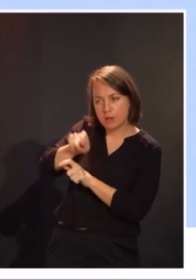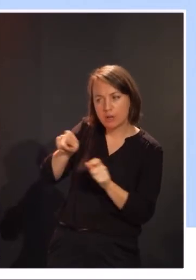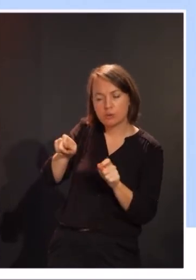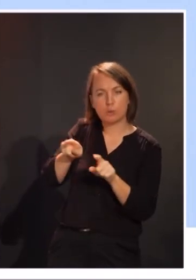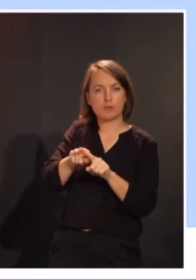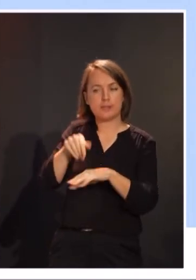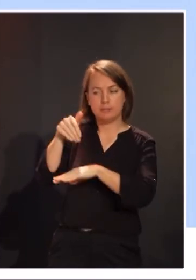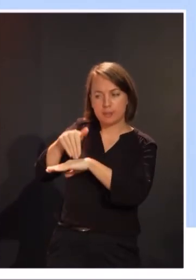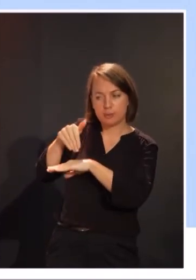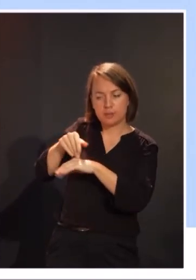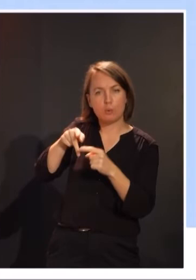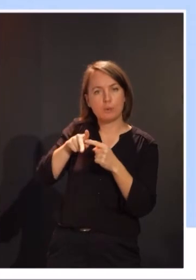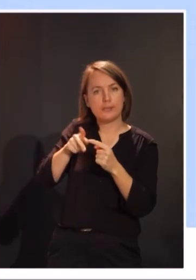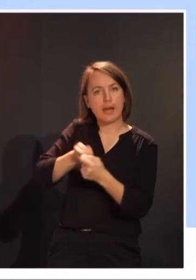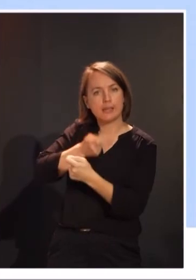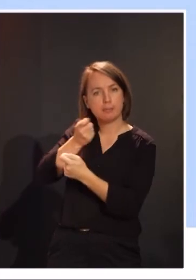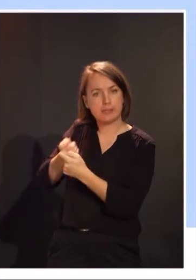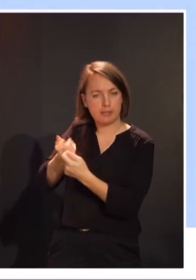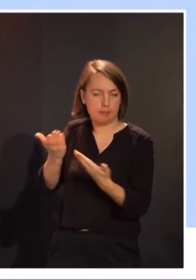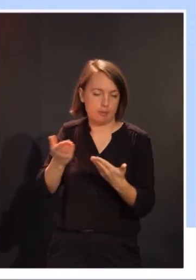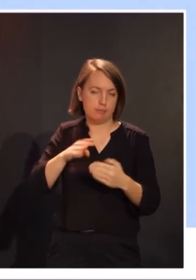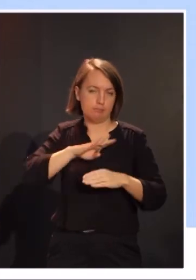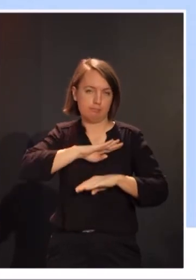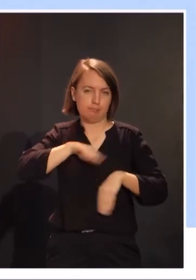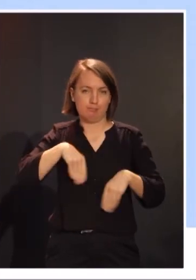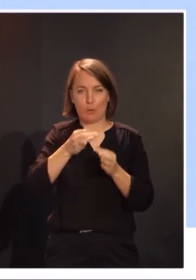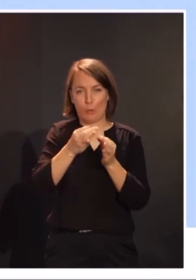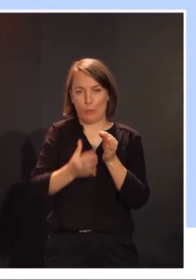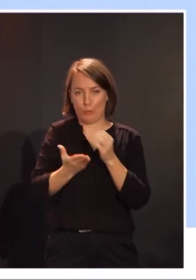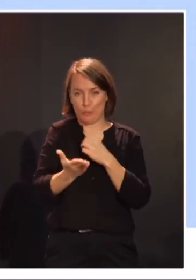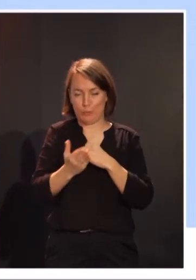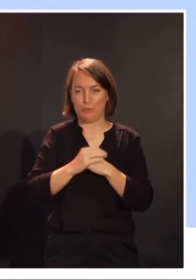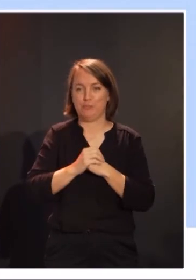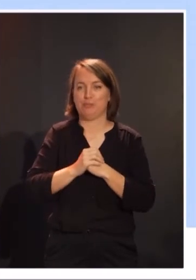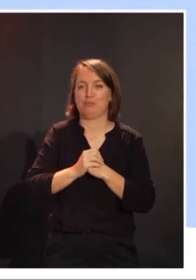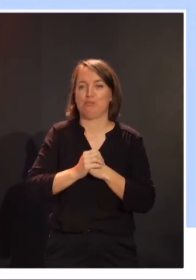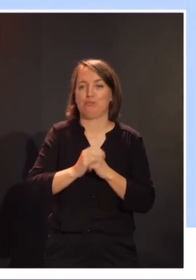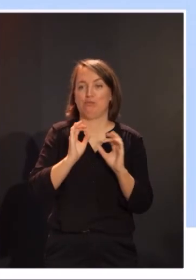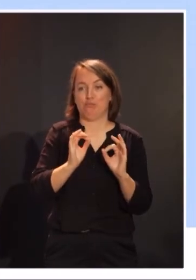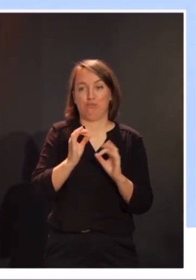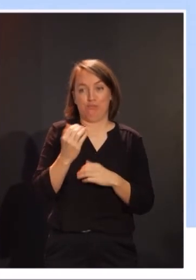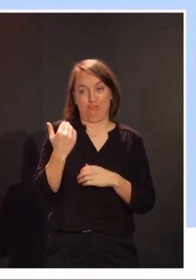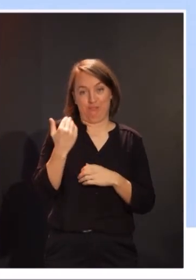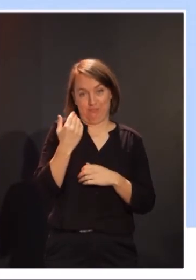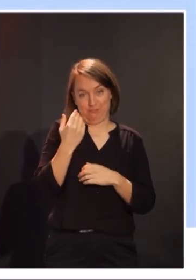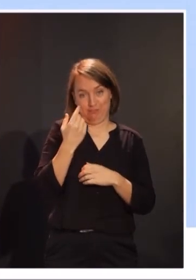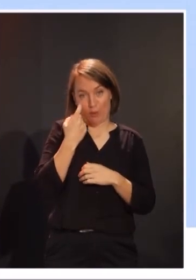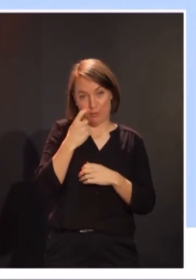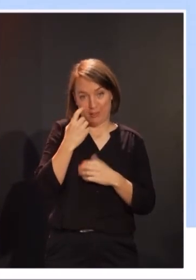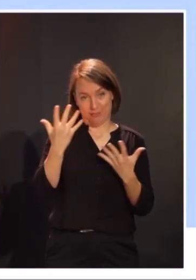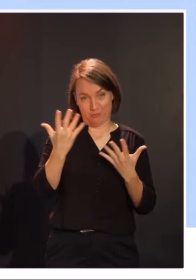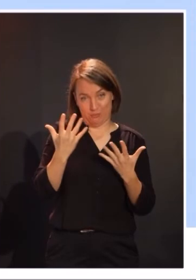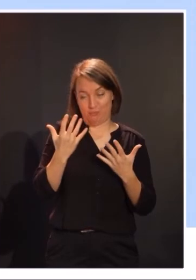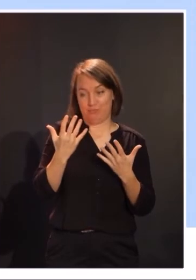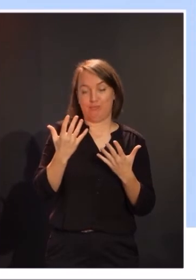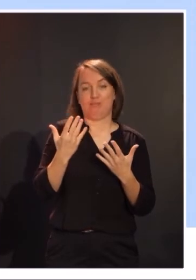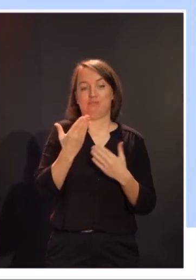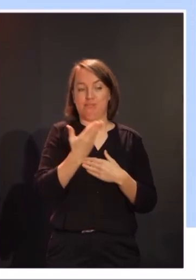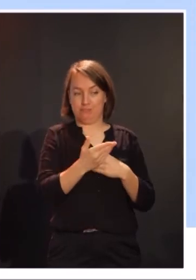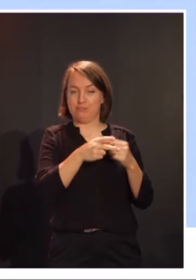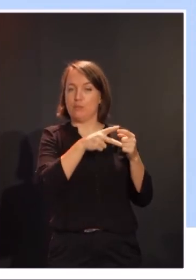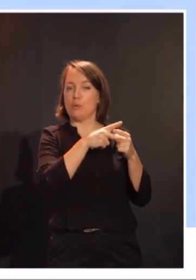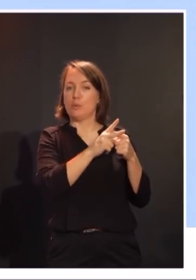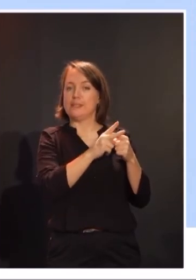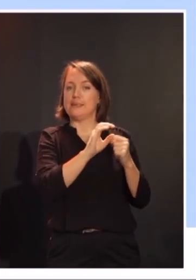préconisations d'outils adaptés, on l'a vu, effectivement, les outils numériques ne sont pas